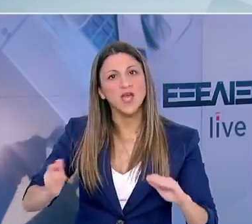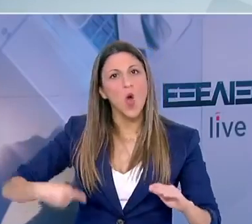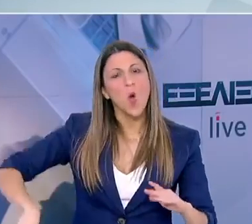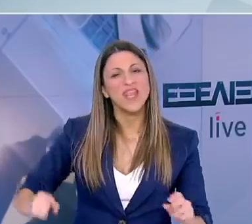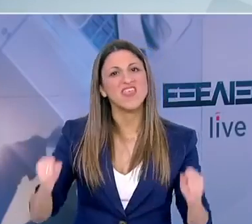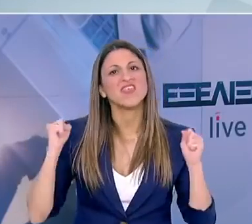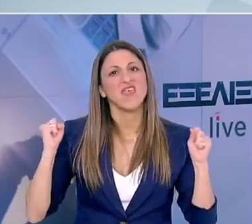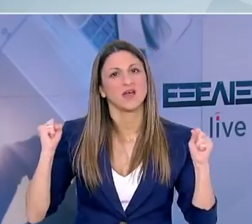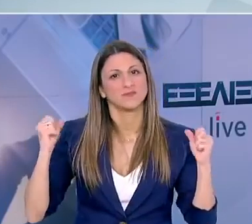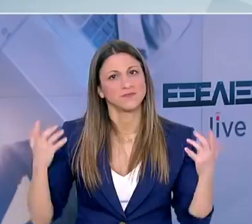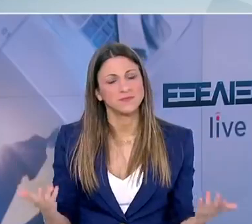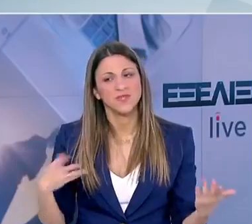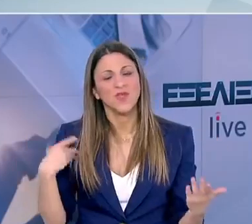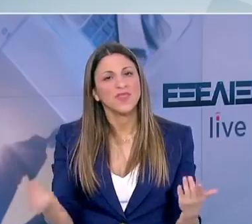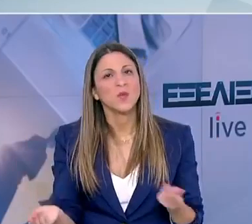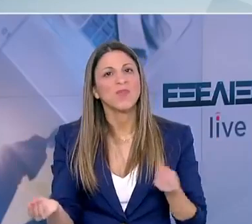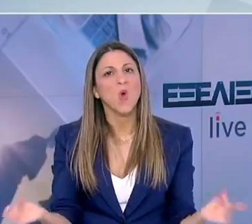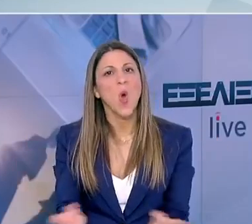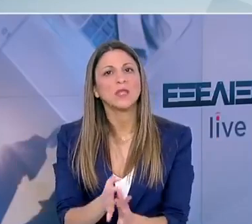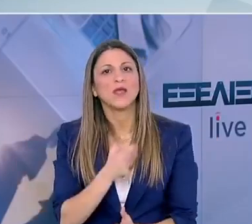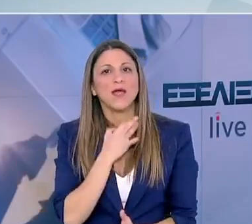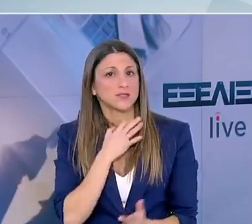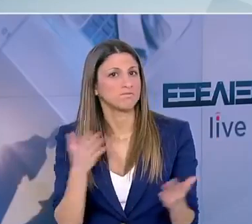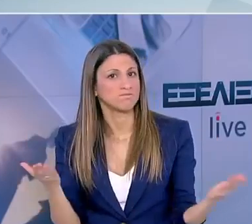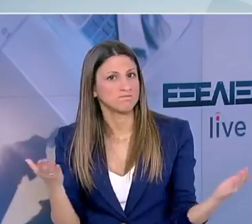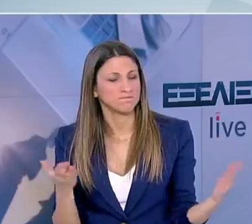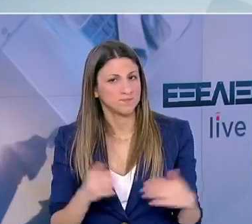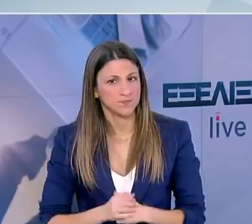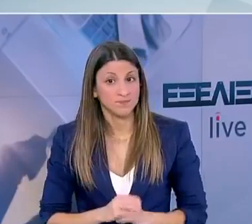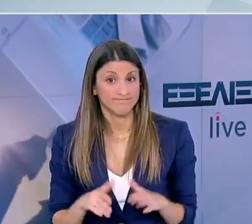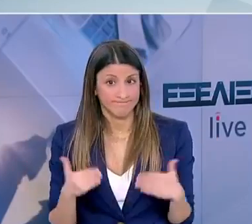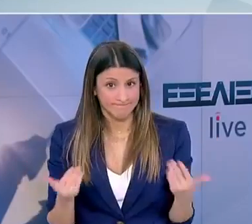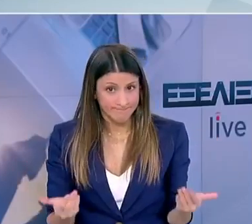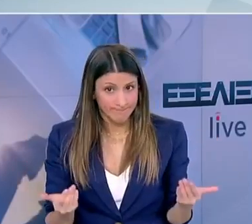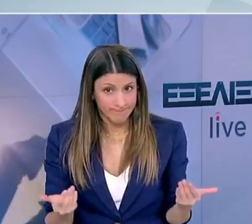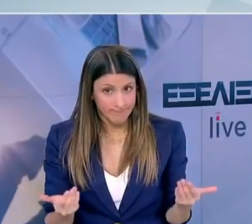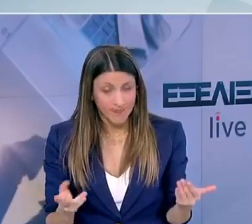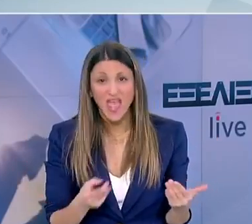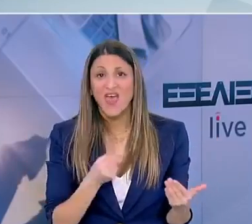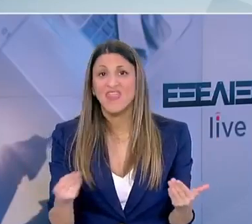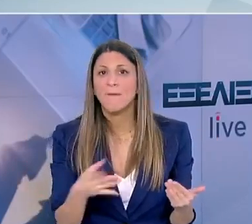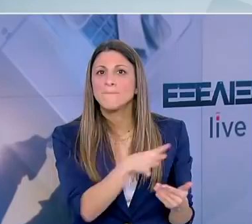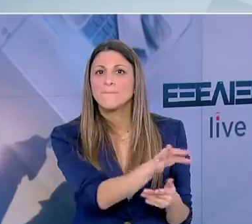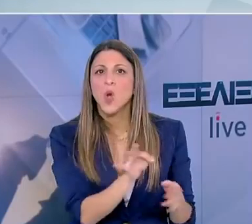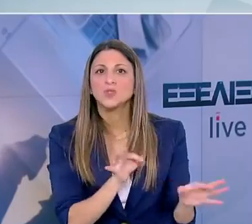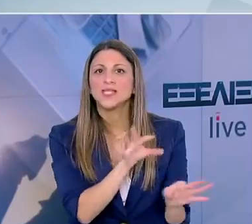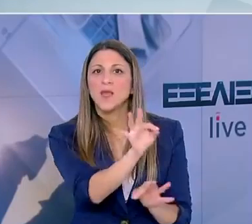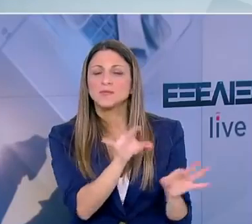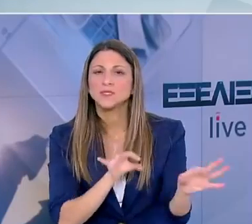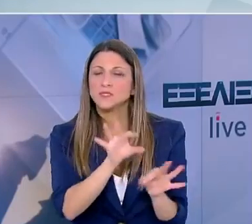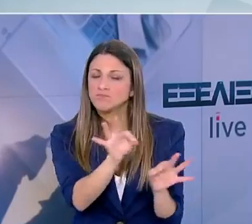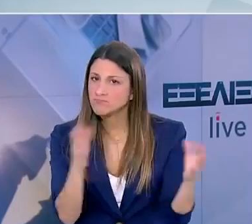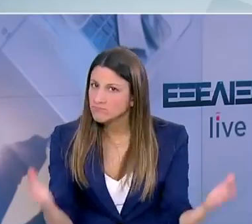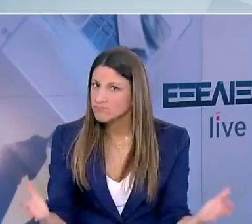να παρέχουμε οποιαδήποτε υπηρεσία υγείας χρειάζεται. Επομένως, οποιασδήποτε προσλήψεις,